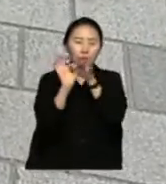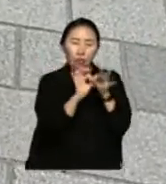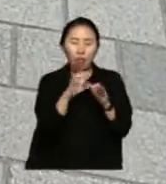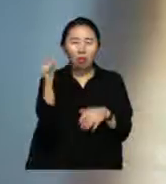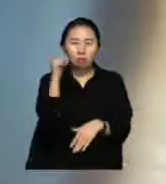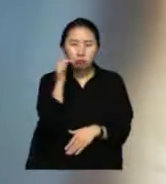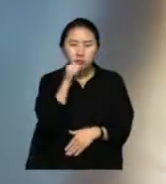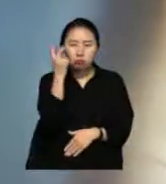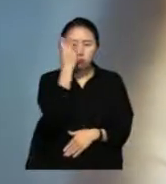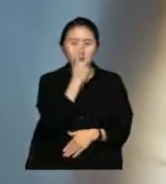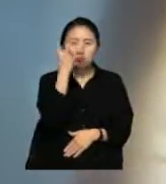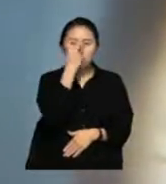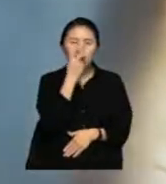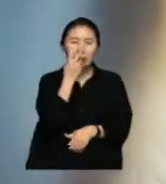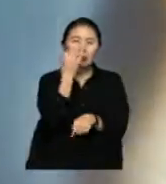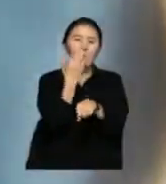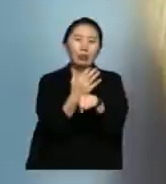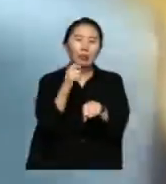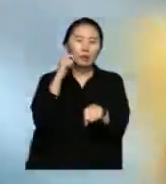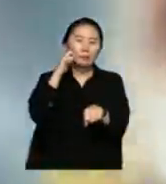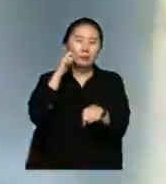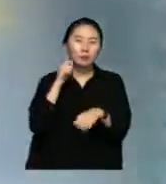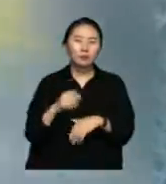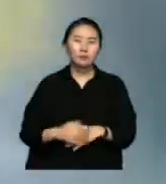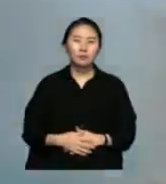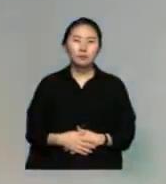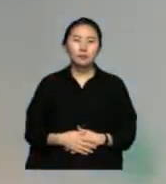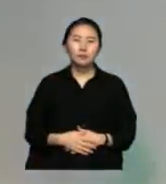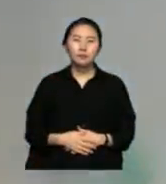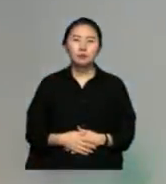단속하지만 그때뿐입니다. 하루에 한